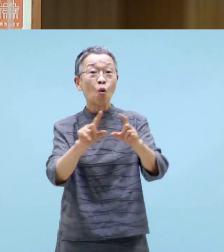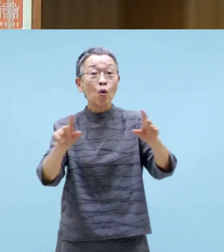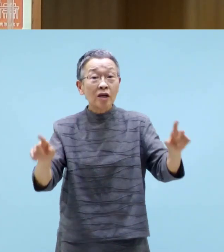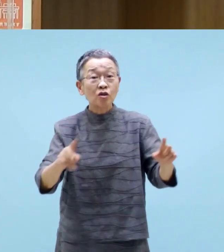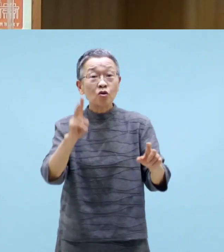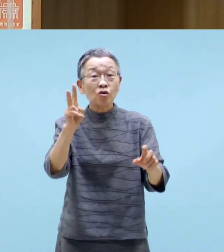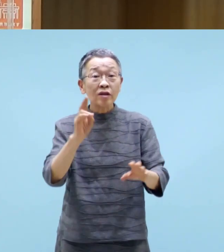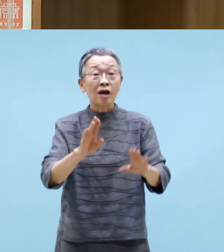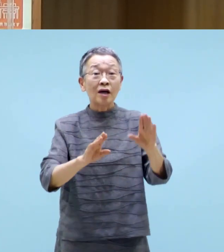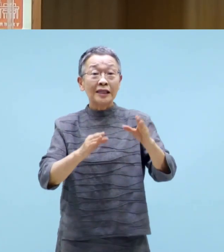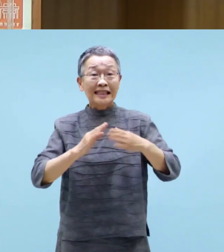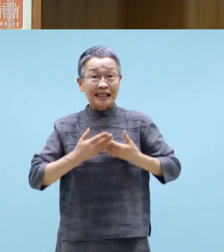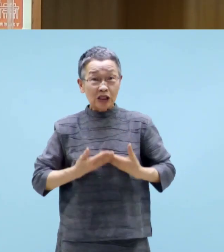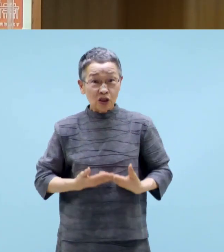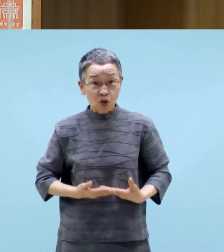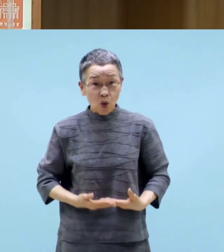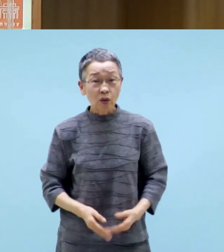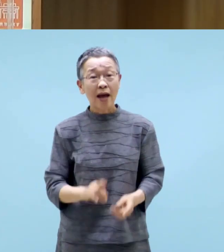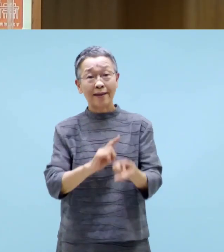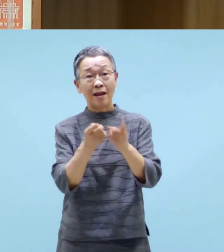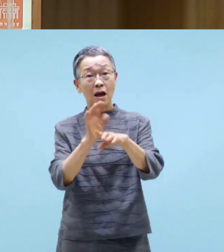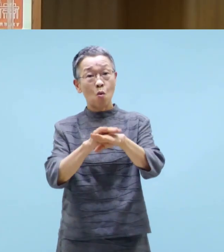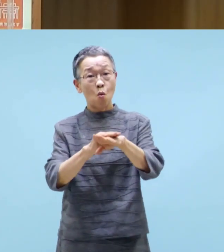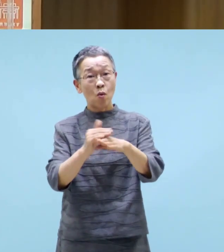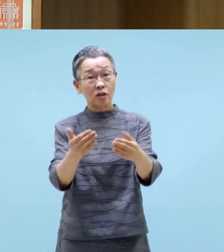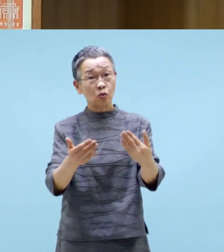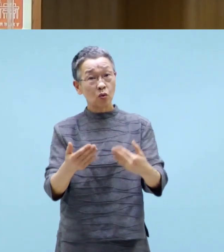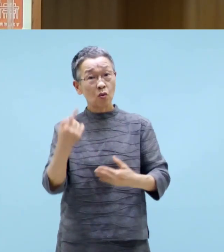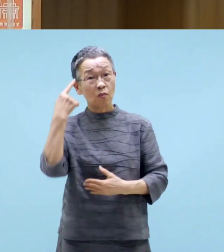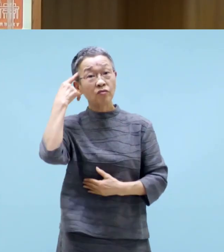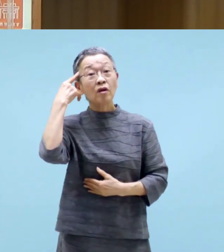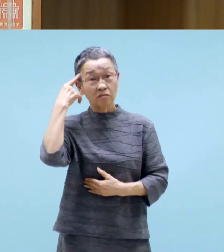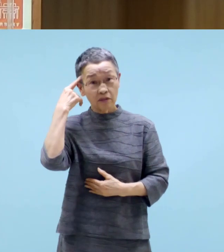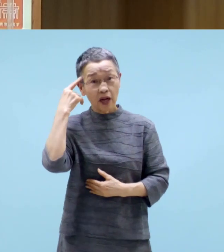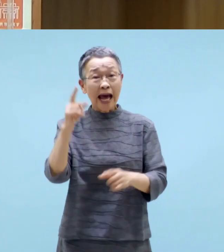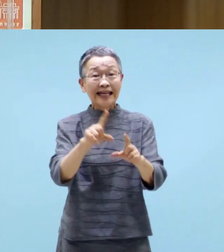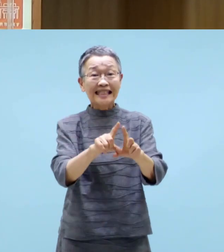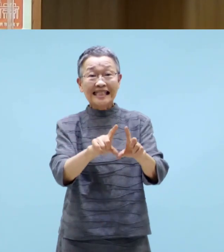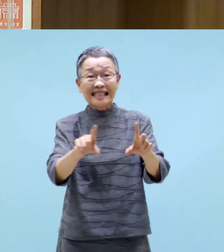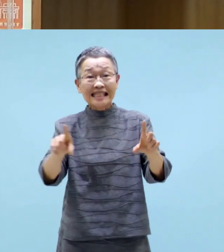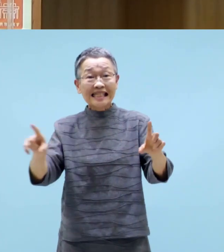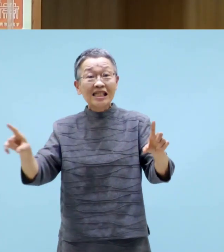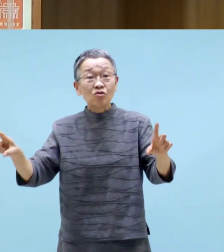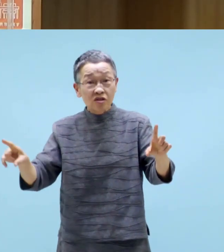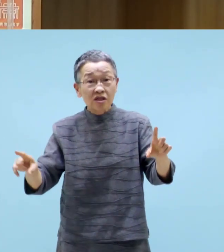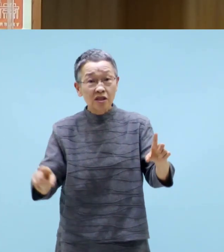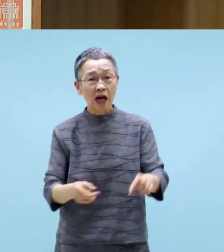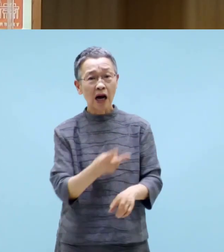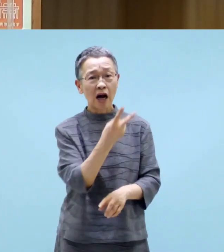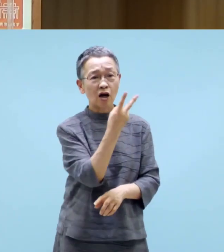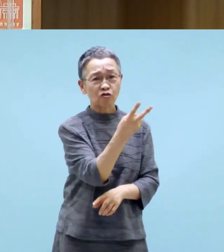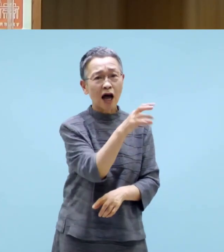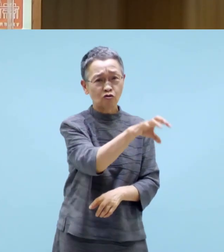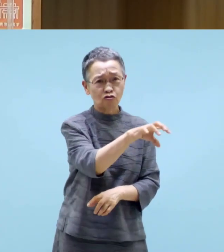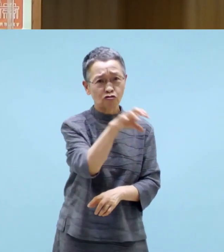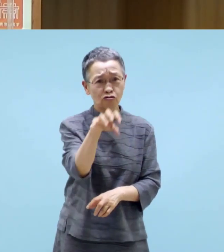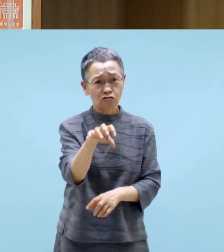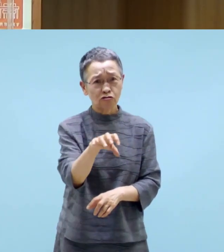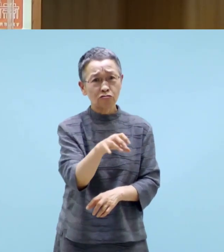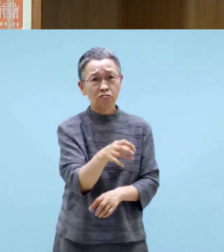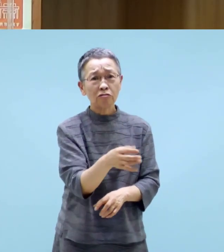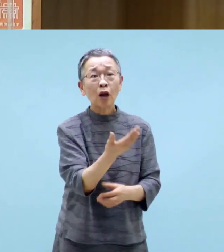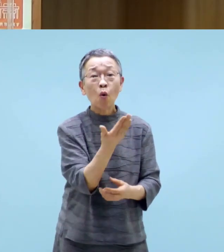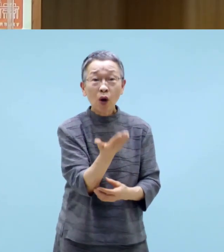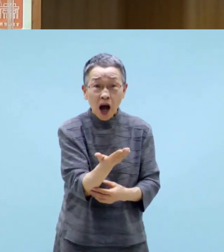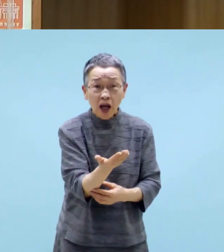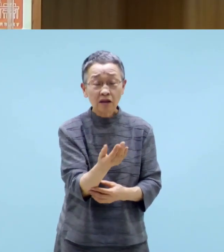重な対応をしなければいけないというふうに思いますし、一律にそのじゃあ2つなのか何なのかということは難しいですが、少